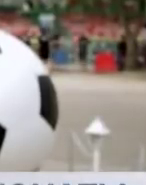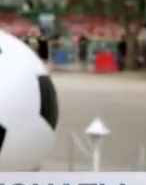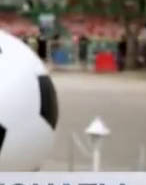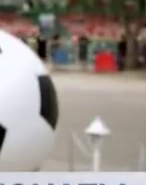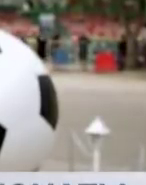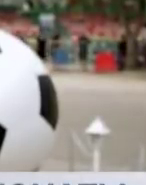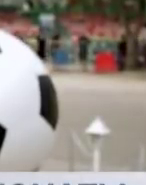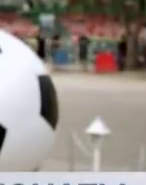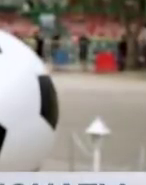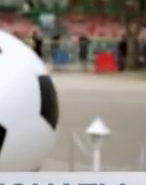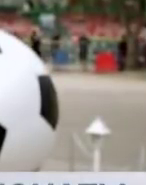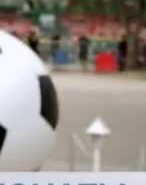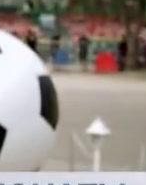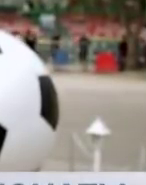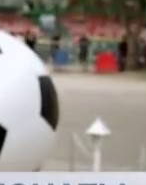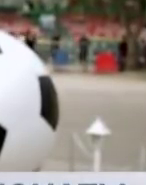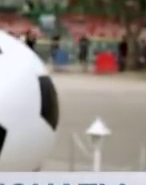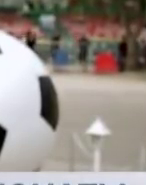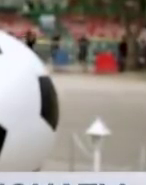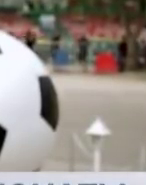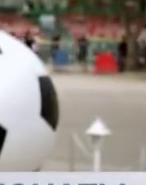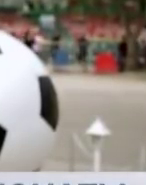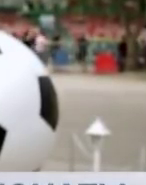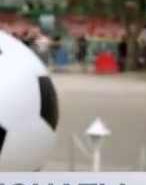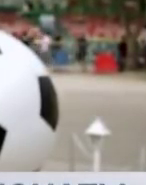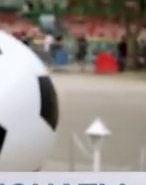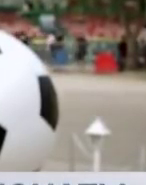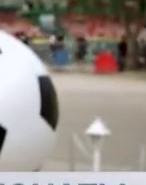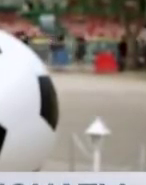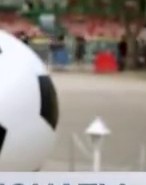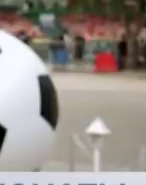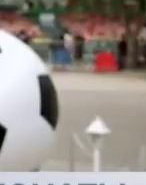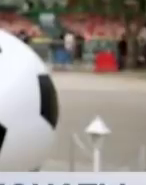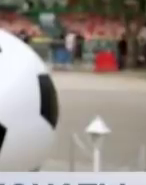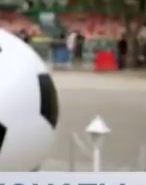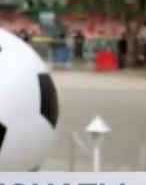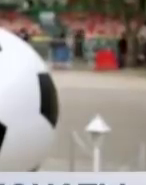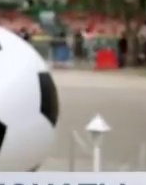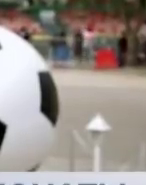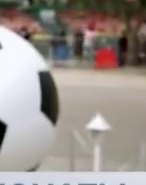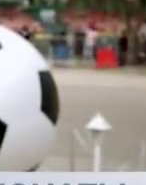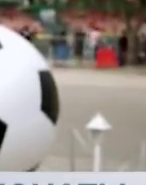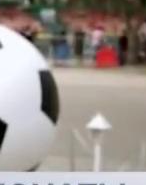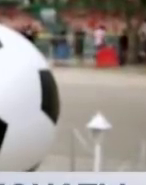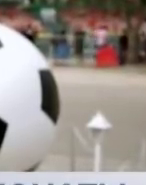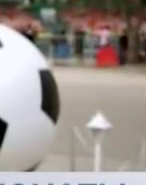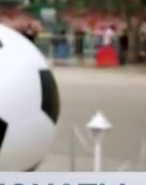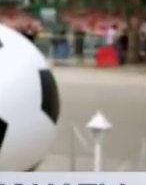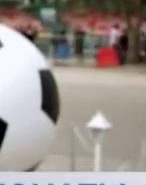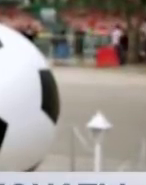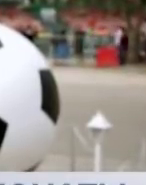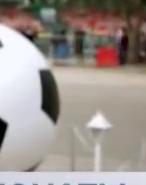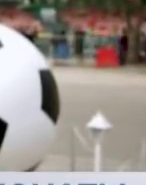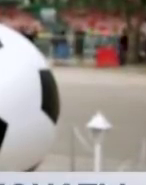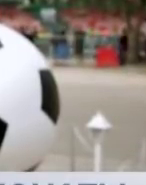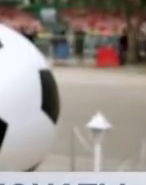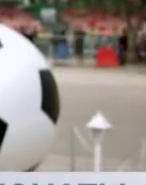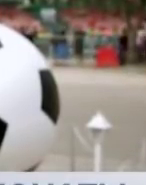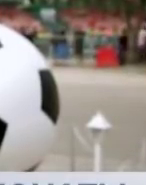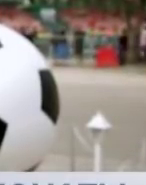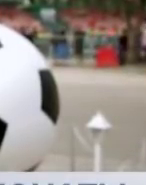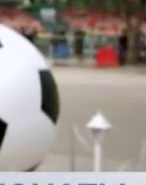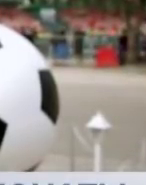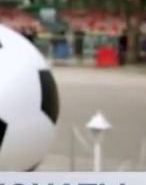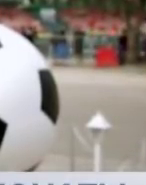біледі, қорқады. Біз 32 мемлекеттің арасында 7-ші орында рейтингте тұрмыз. 2016 жылы біз